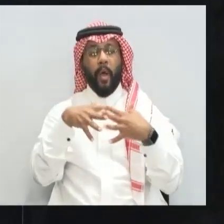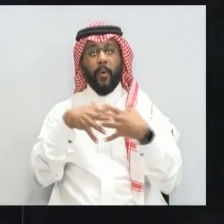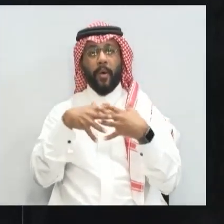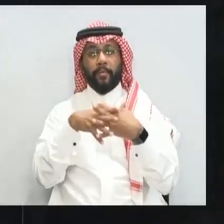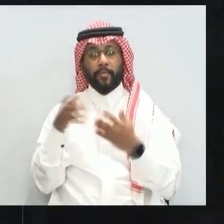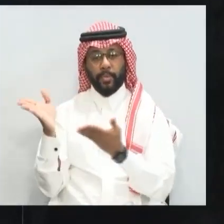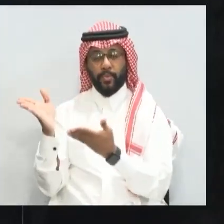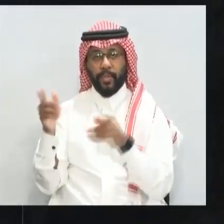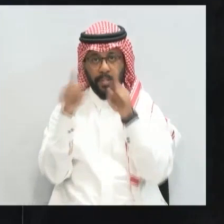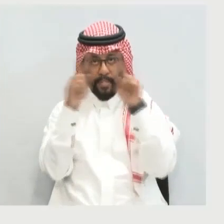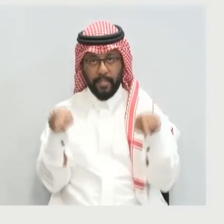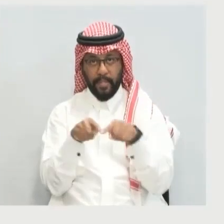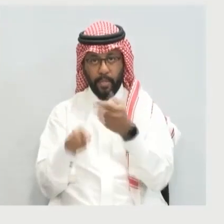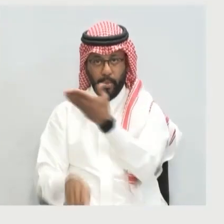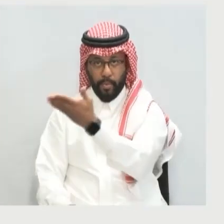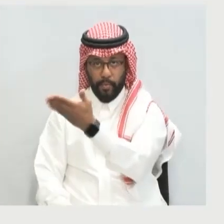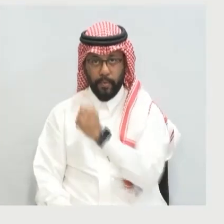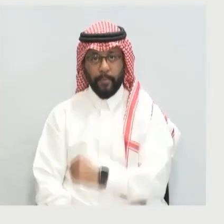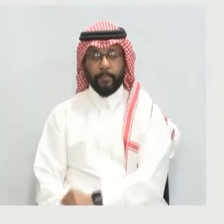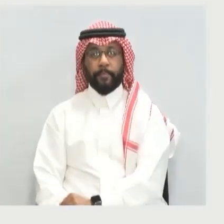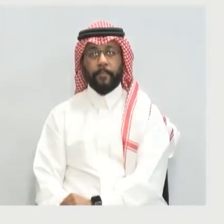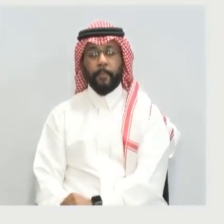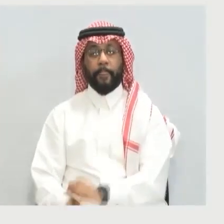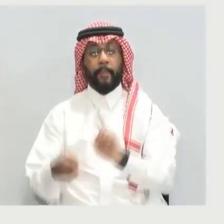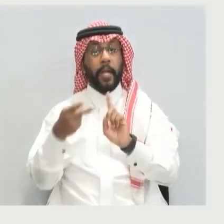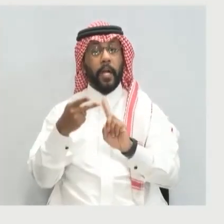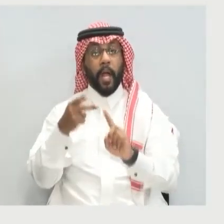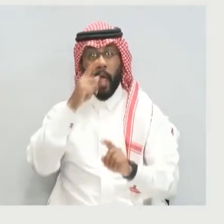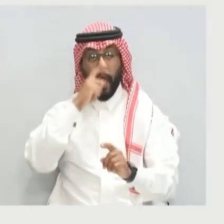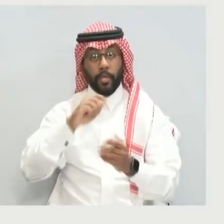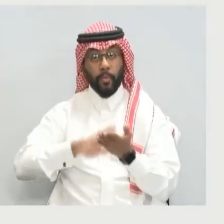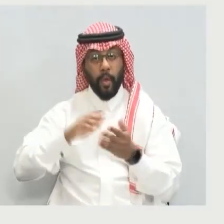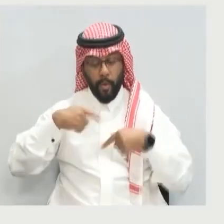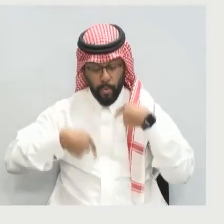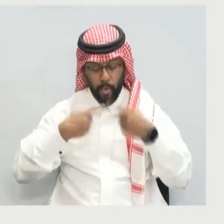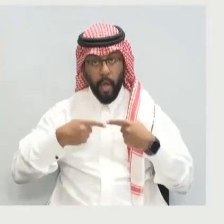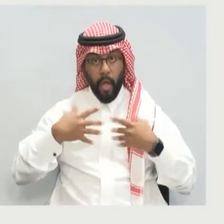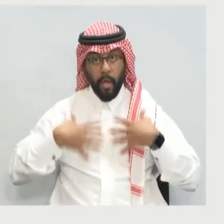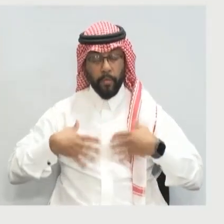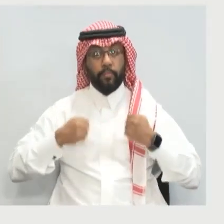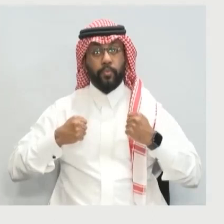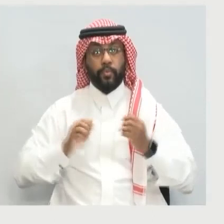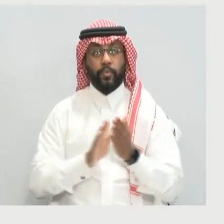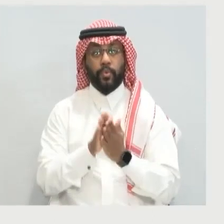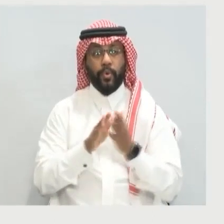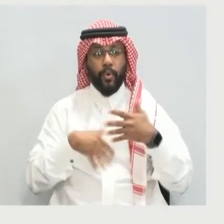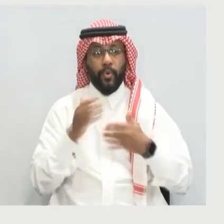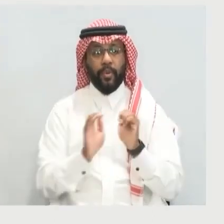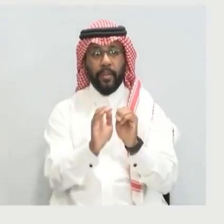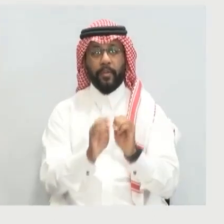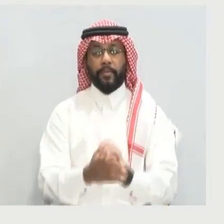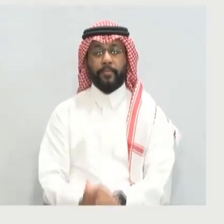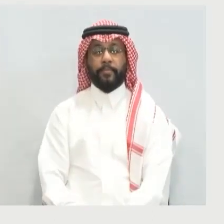السيو مع ال no2 ايضا الشرط الثاني وجود الطاقه الكافيه للتغلب على هذا